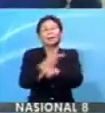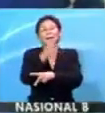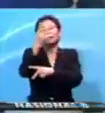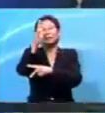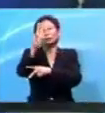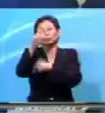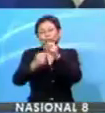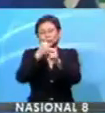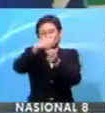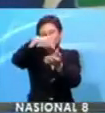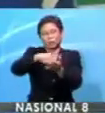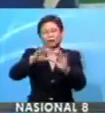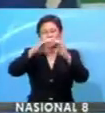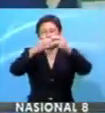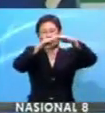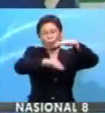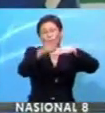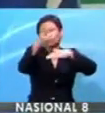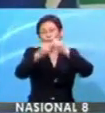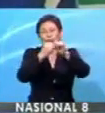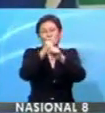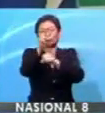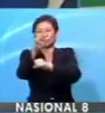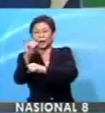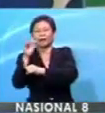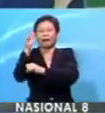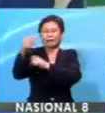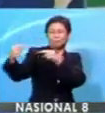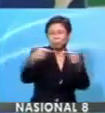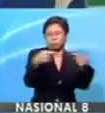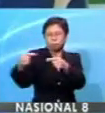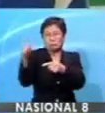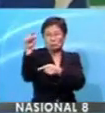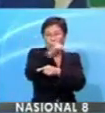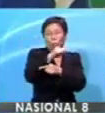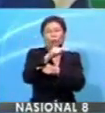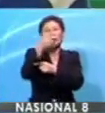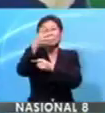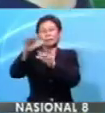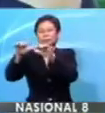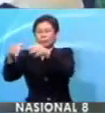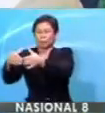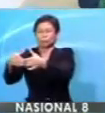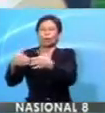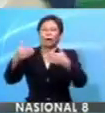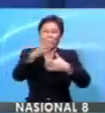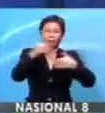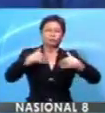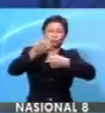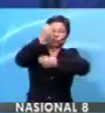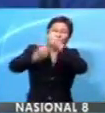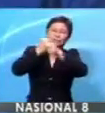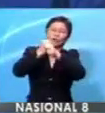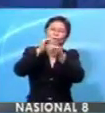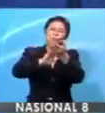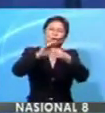ini dalam kategori bawah 17 tahun Vi bakal berdepan tentangan sengit 15 lagi Pasukan termasuklah juara tahun lalu